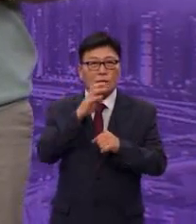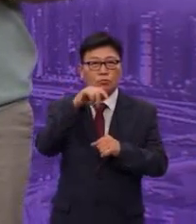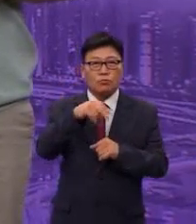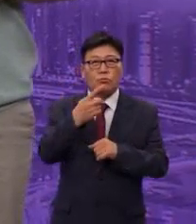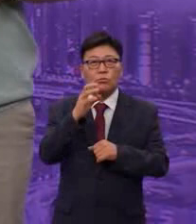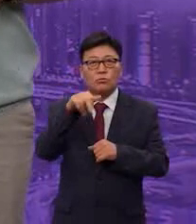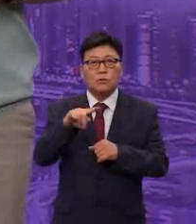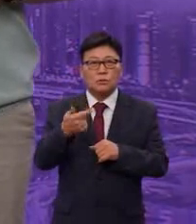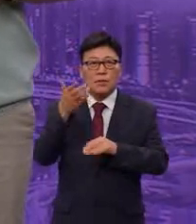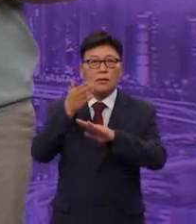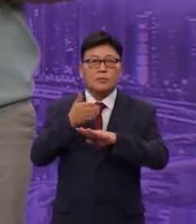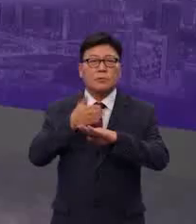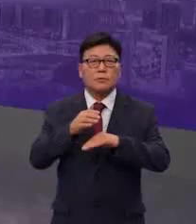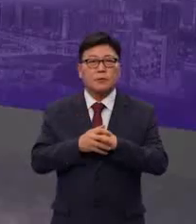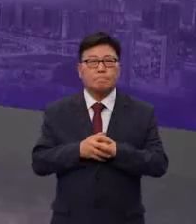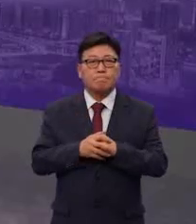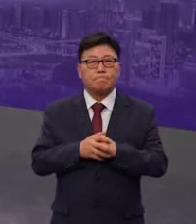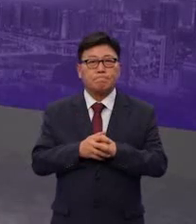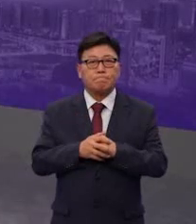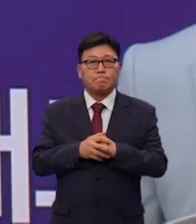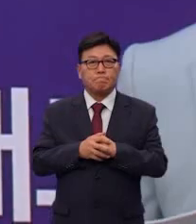우동준입니다. 감사합니다.